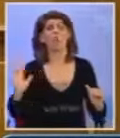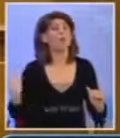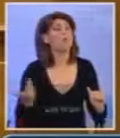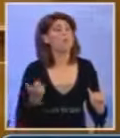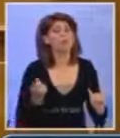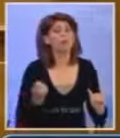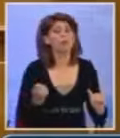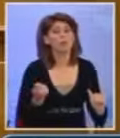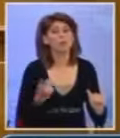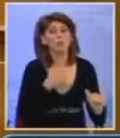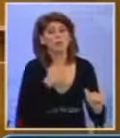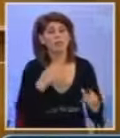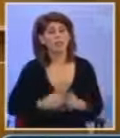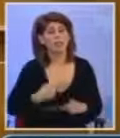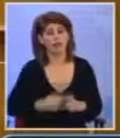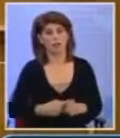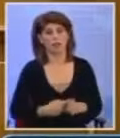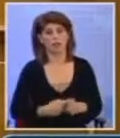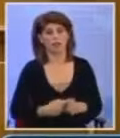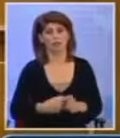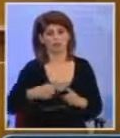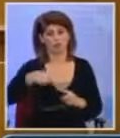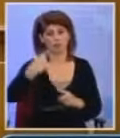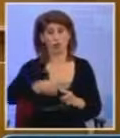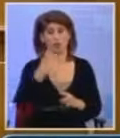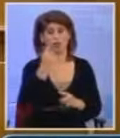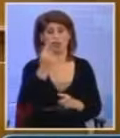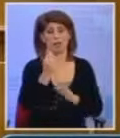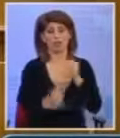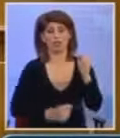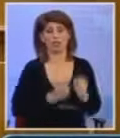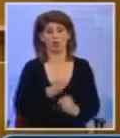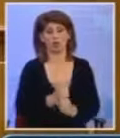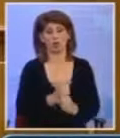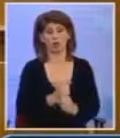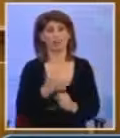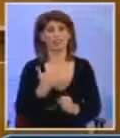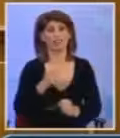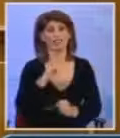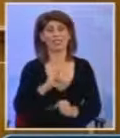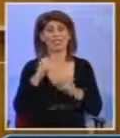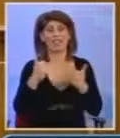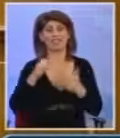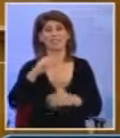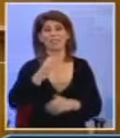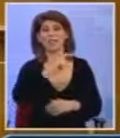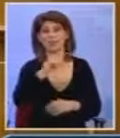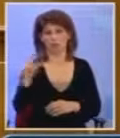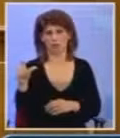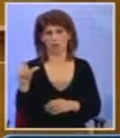βρεθούν τα χρήματα που χρειάζεται η χώρα για τον επόμενο 1,5 χρόνο, κύριε Τσίπρα? Είναι 36